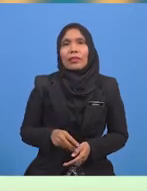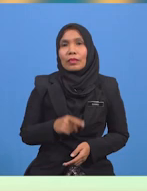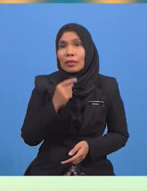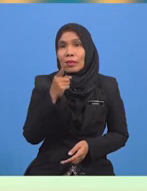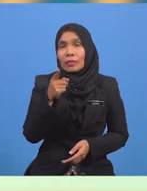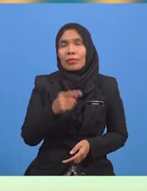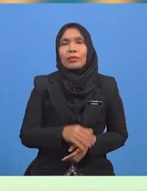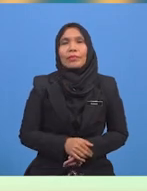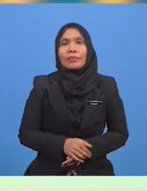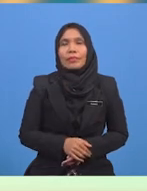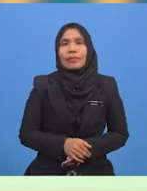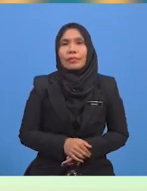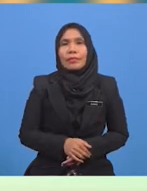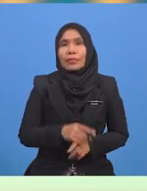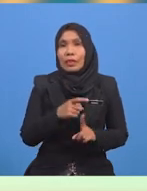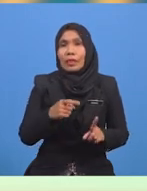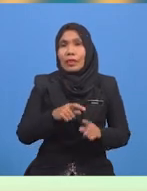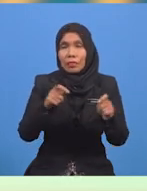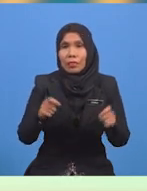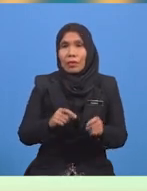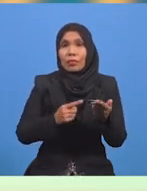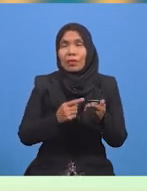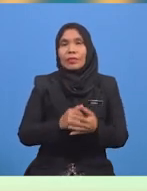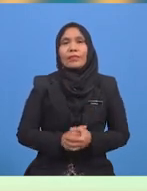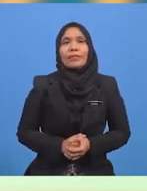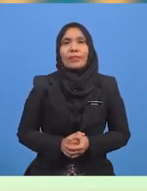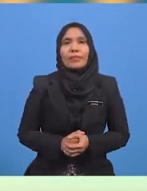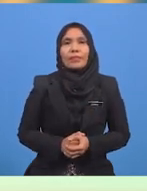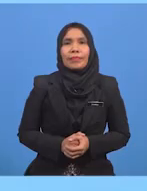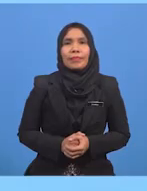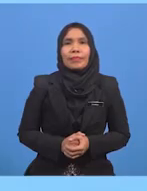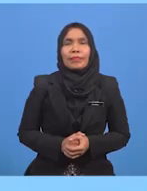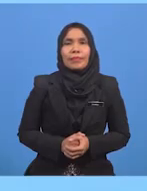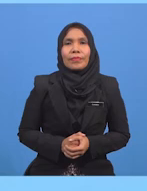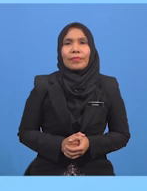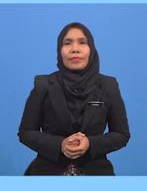Berdasarkan situasi, mari kita lihat paparan larian murid tersebut.